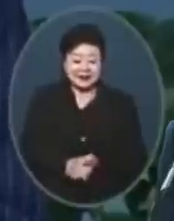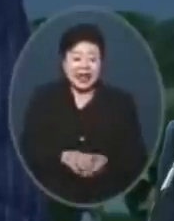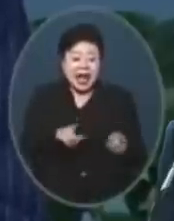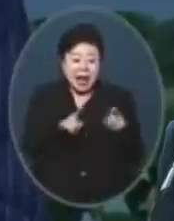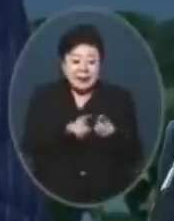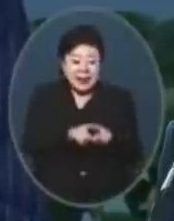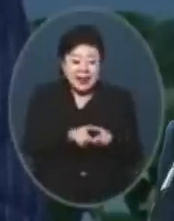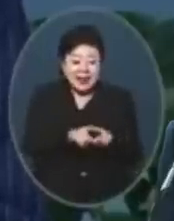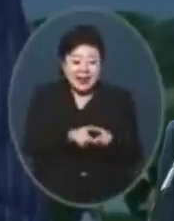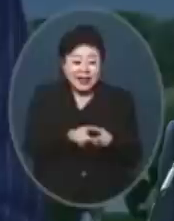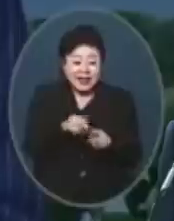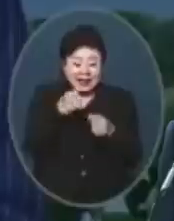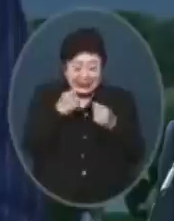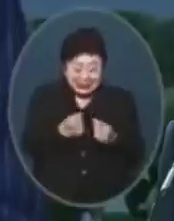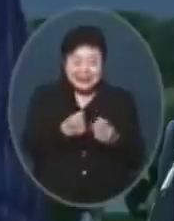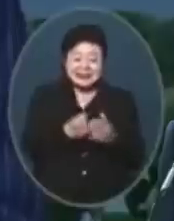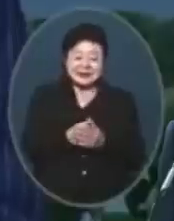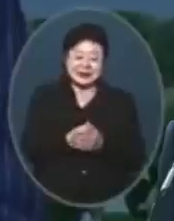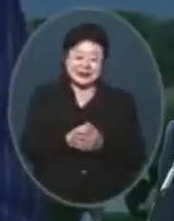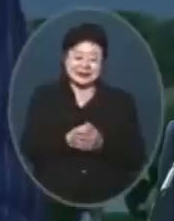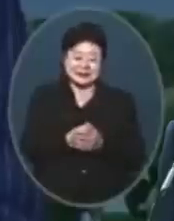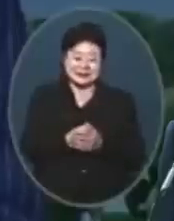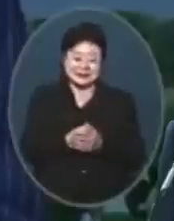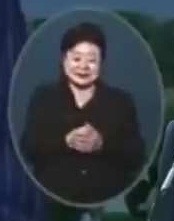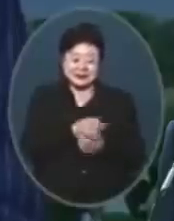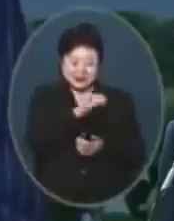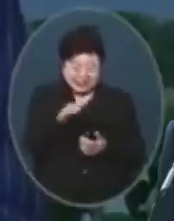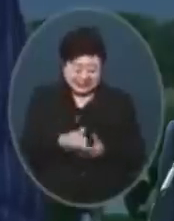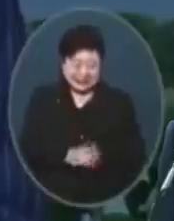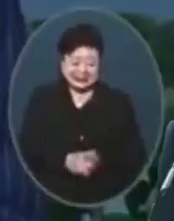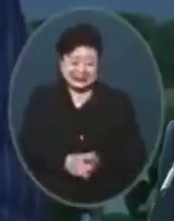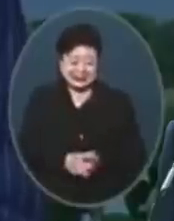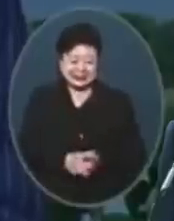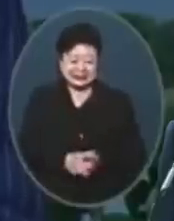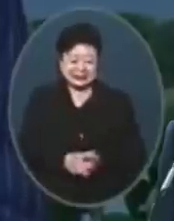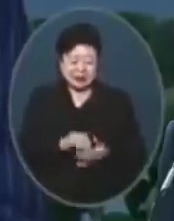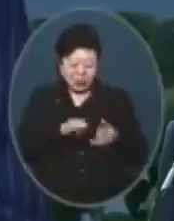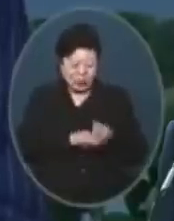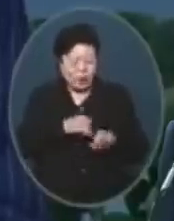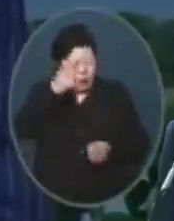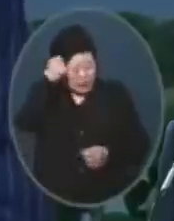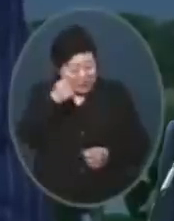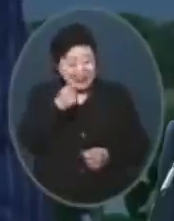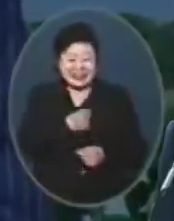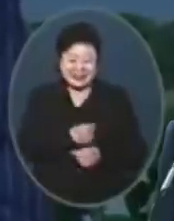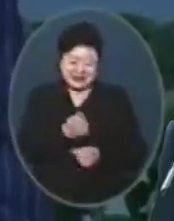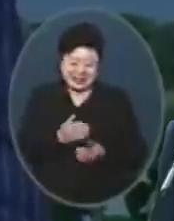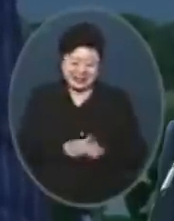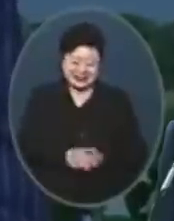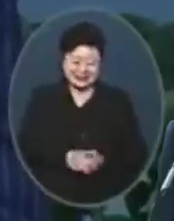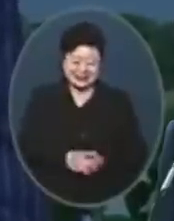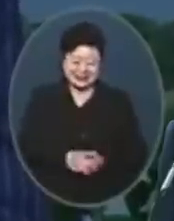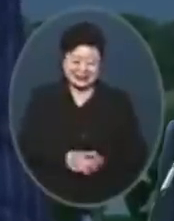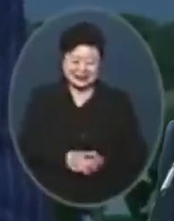같이 계신다는 것을 우리는 잊지 말아야 되는 것입니다.